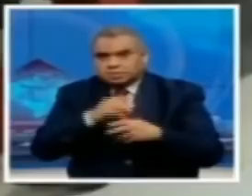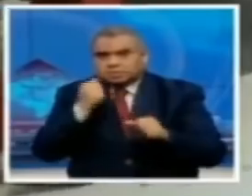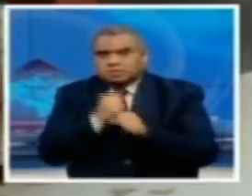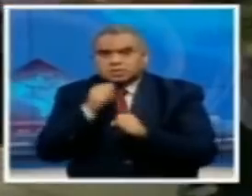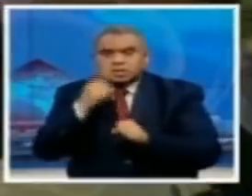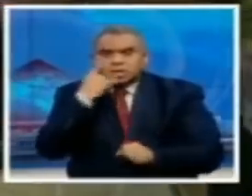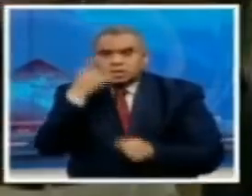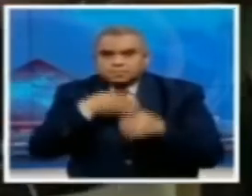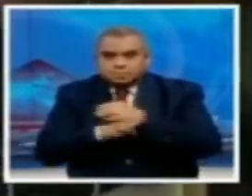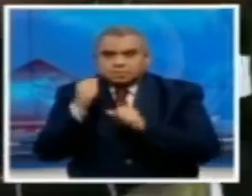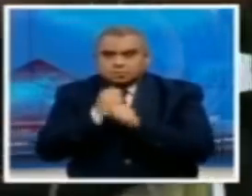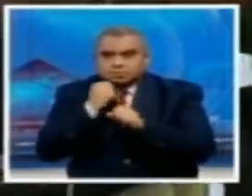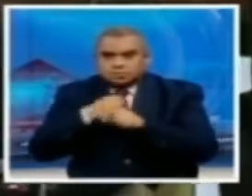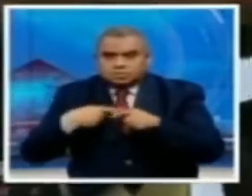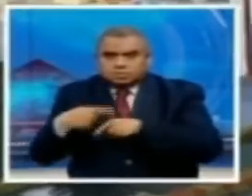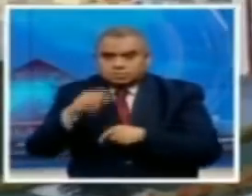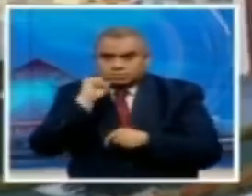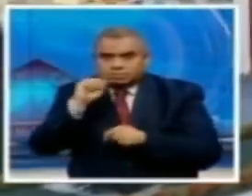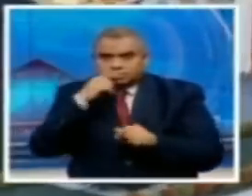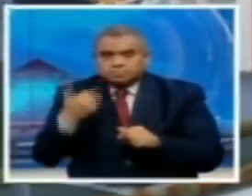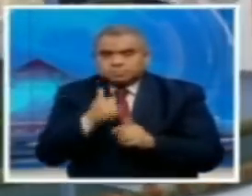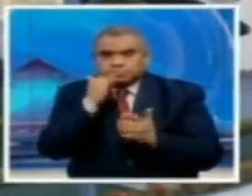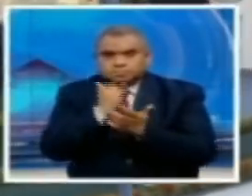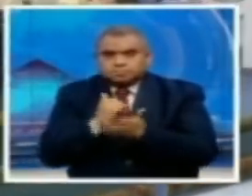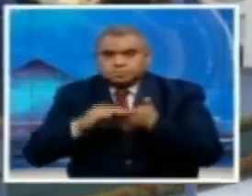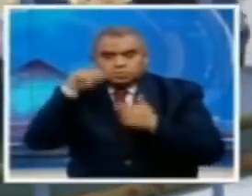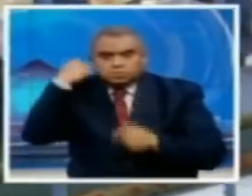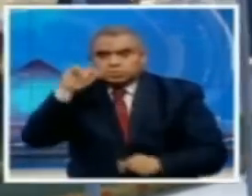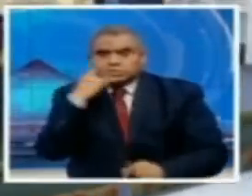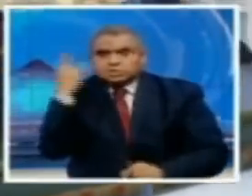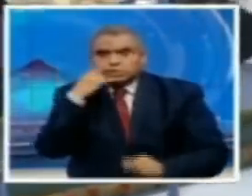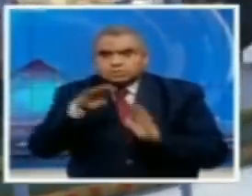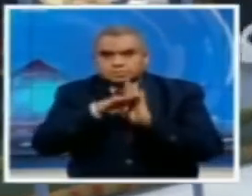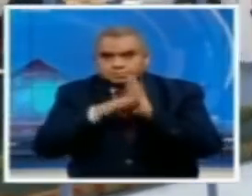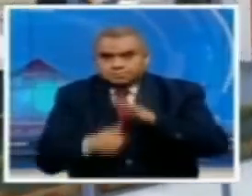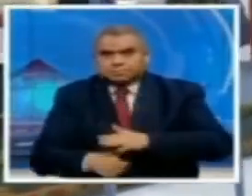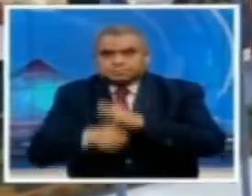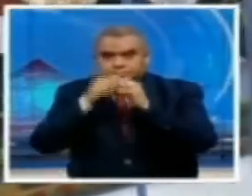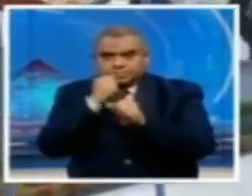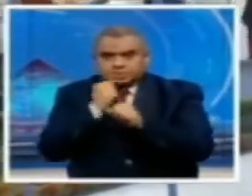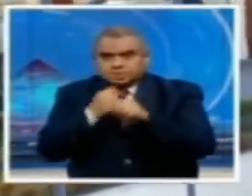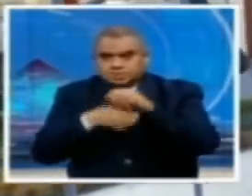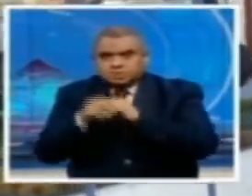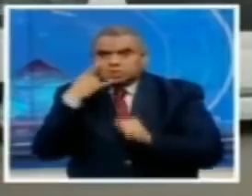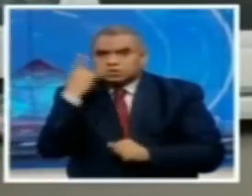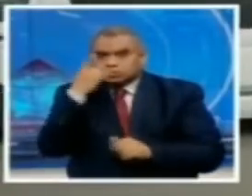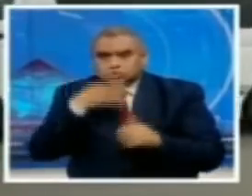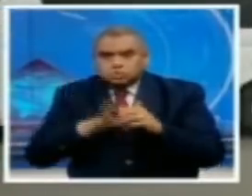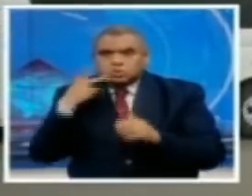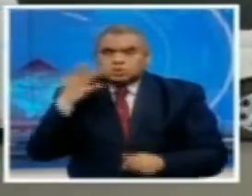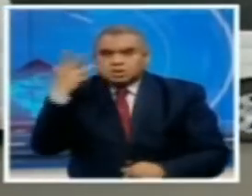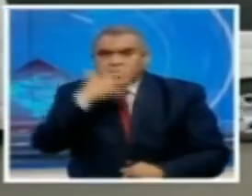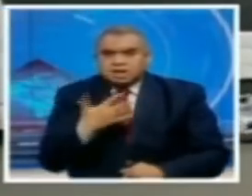الأمني لهم. في هذا الإطار، نظمت وزارة الداخلية ومن خلال مركز بحوث الشرطة بأكاديمية الشرطة 5